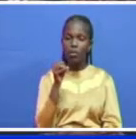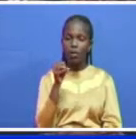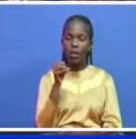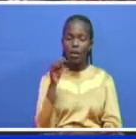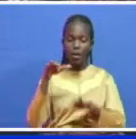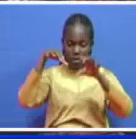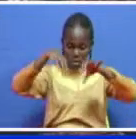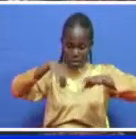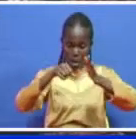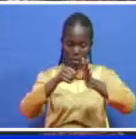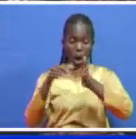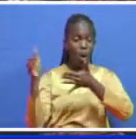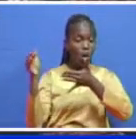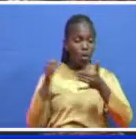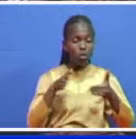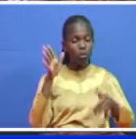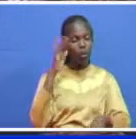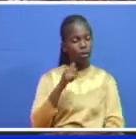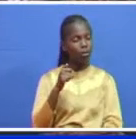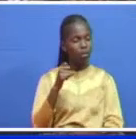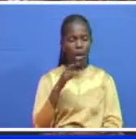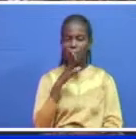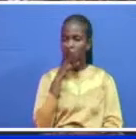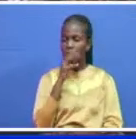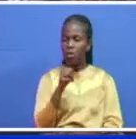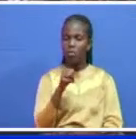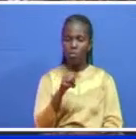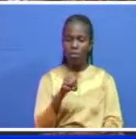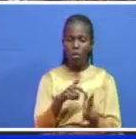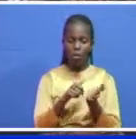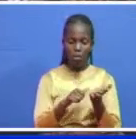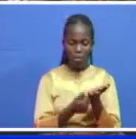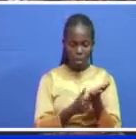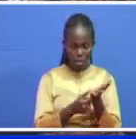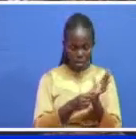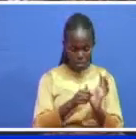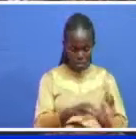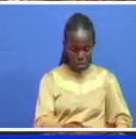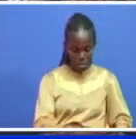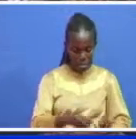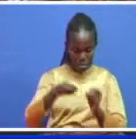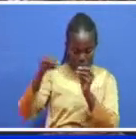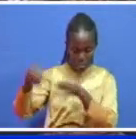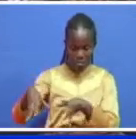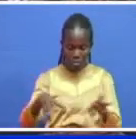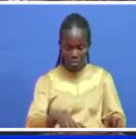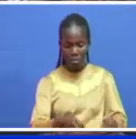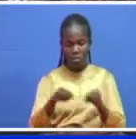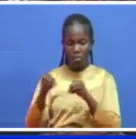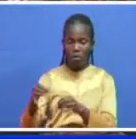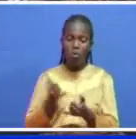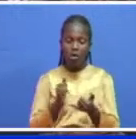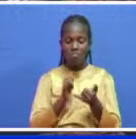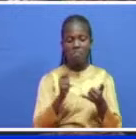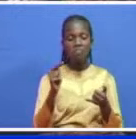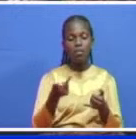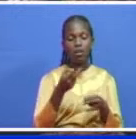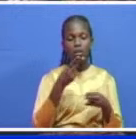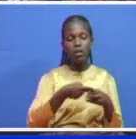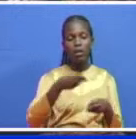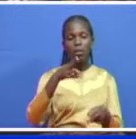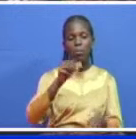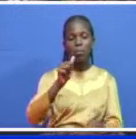kisioni kiu itawua kwa kuhithi wa na kuangie mbemba sia muka wake wa mbe kwa isitwa wandi